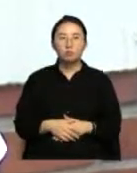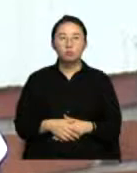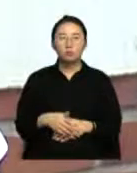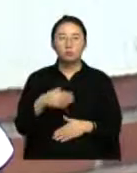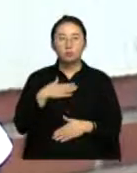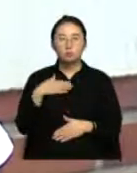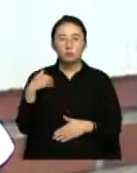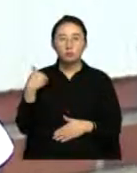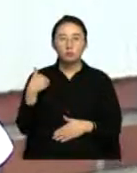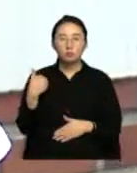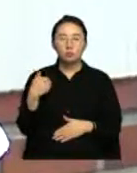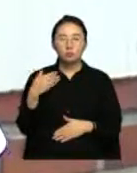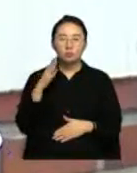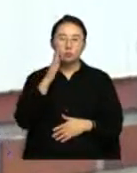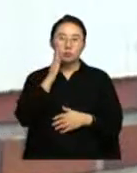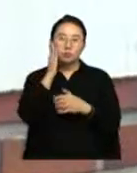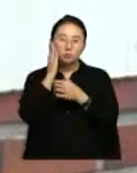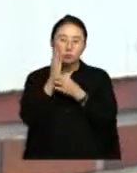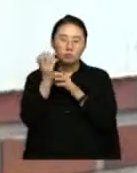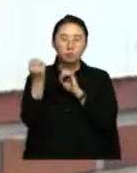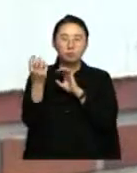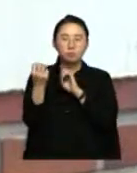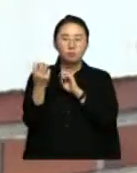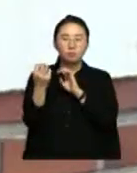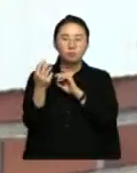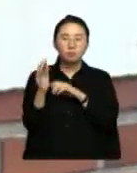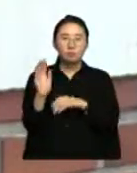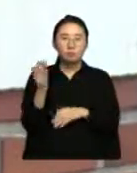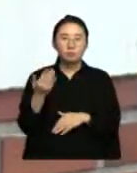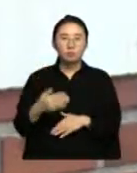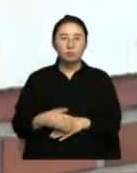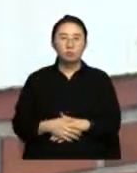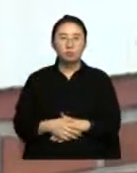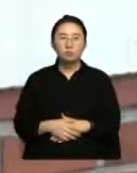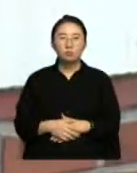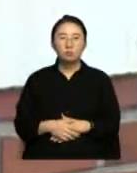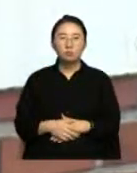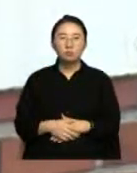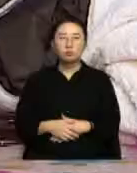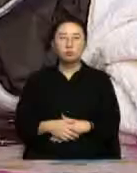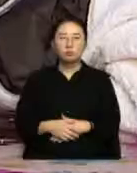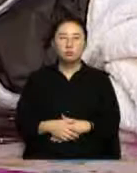나도 모르게 얘하고 식물하고 대화를 하고 있어. 그렇게 얘기를 하시더라고요.